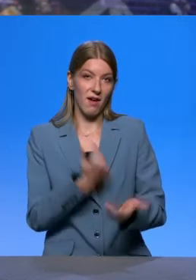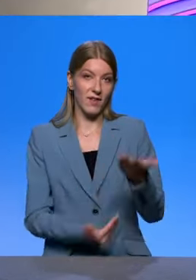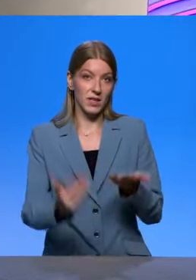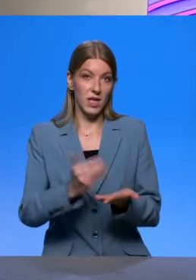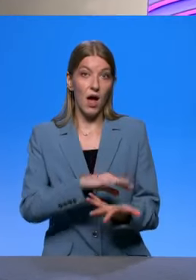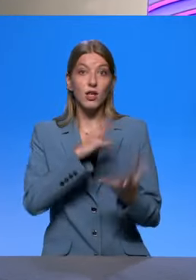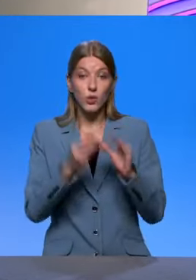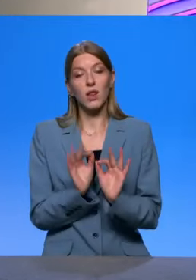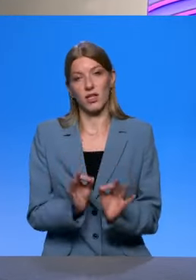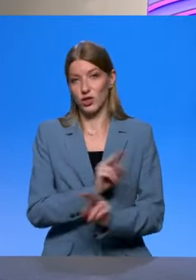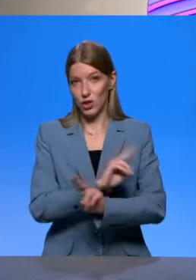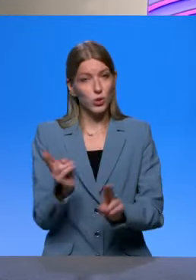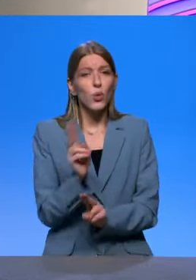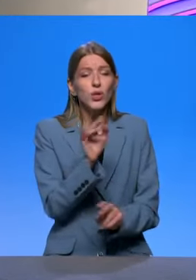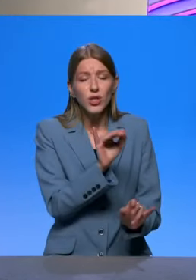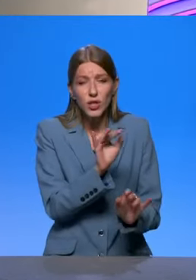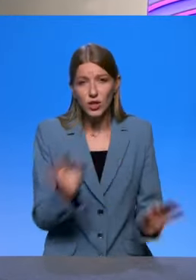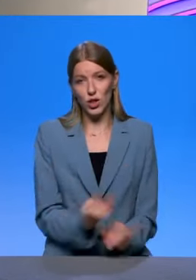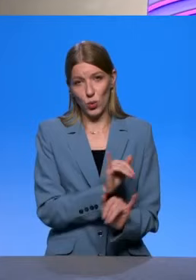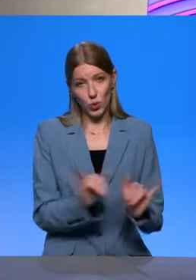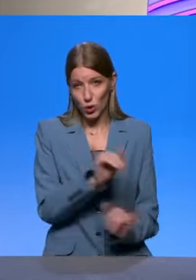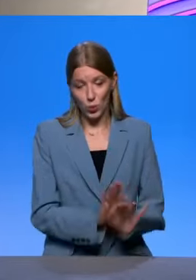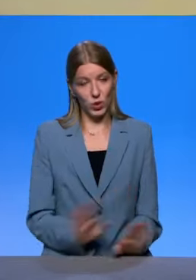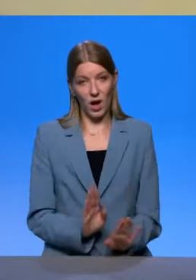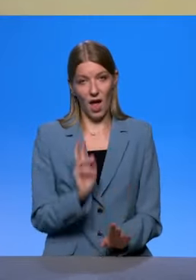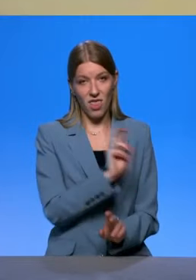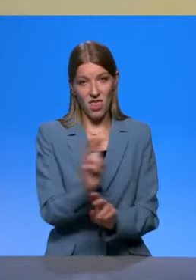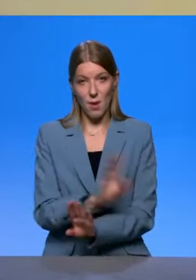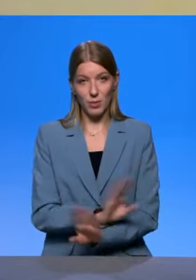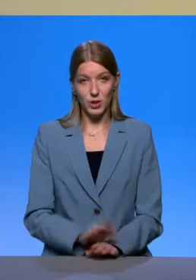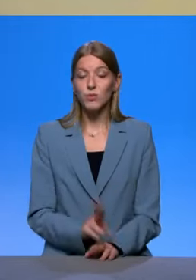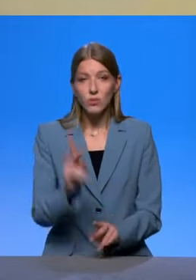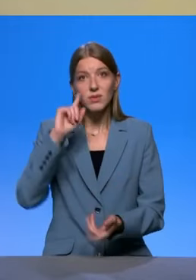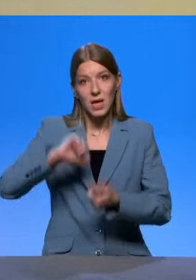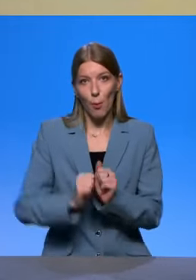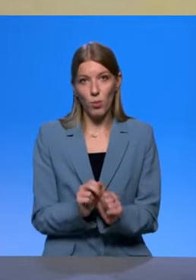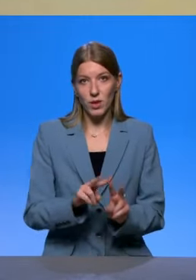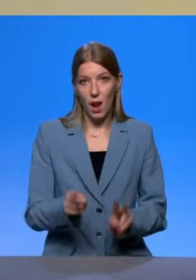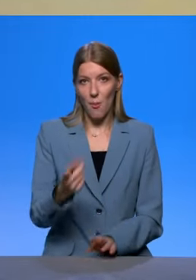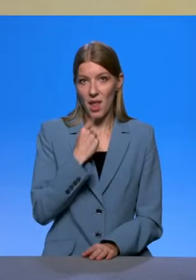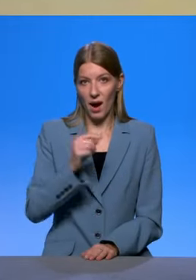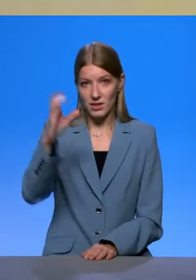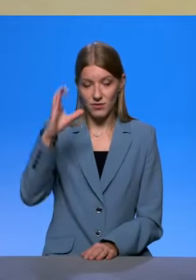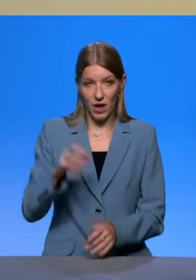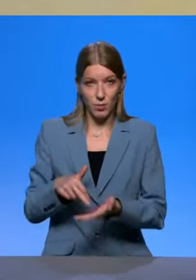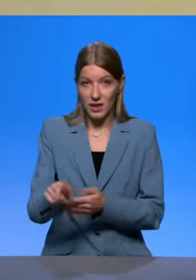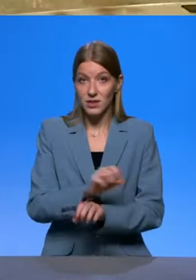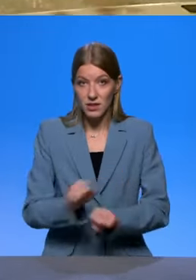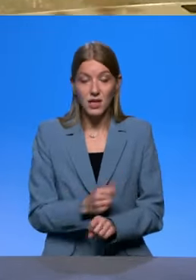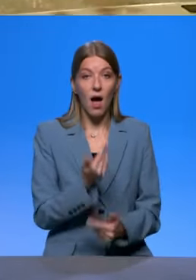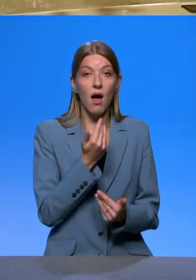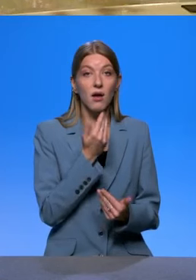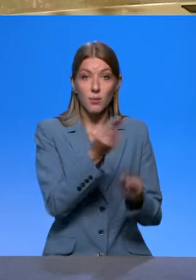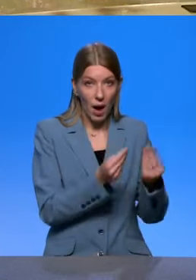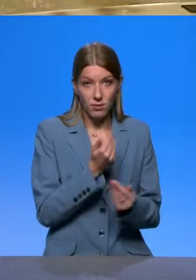никто никуда не побежит. Просто запомнить, да, что как на красный свет нельзя переходить, так и не обращайтесь к вот этим всем странным людям.